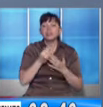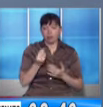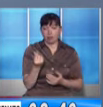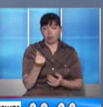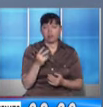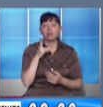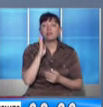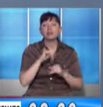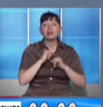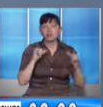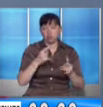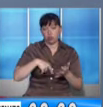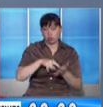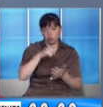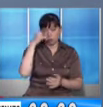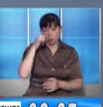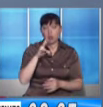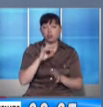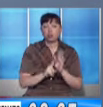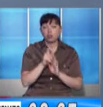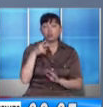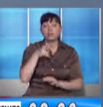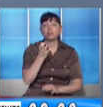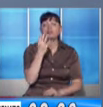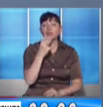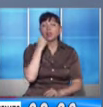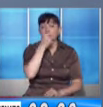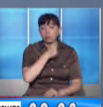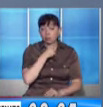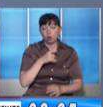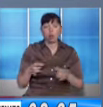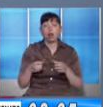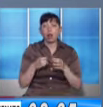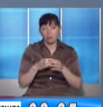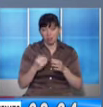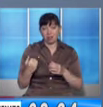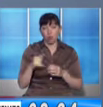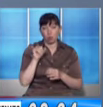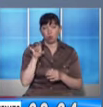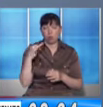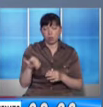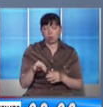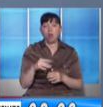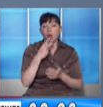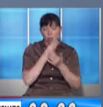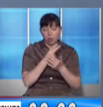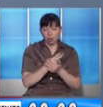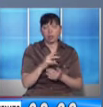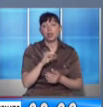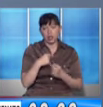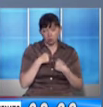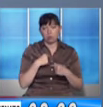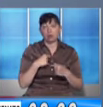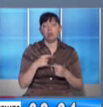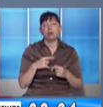dezvoltarea municipiului Bălți, dar începând cu 2015, echipa lui Renato Usatăi a demonstrat și noi suntem